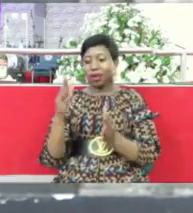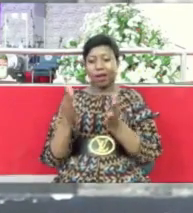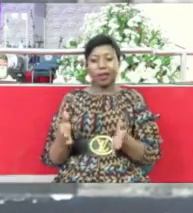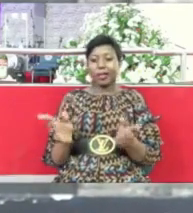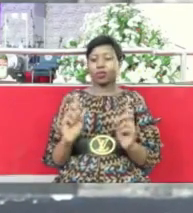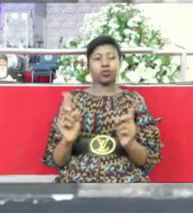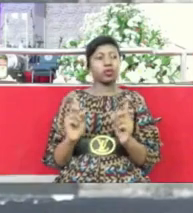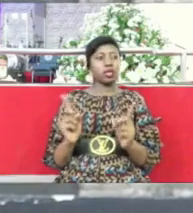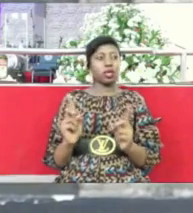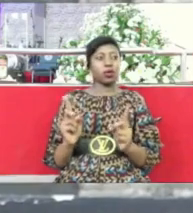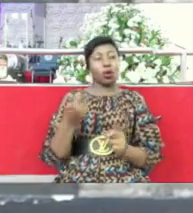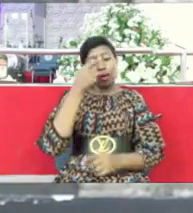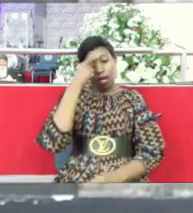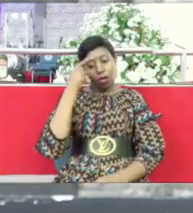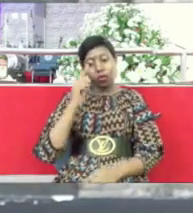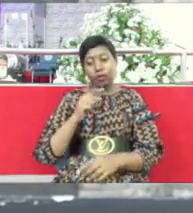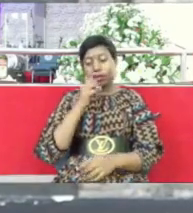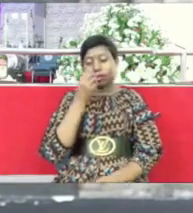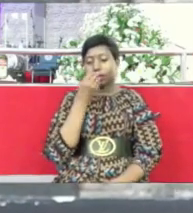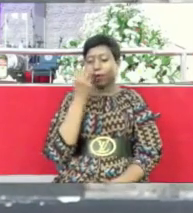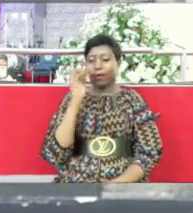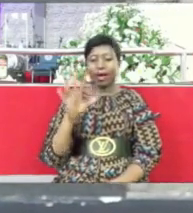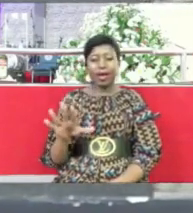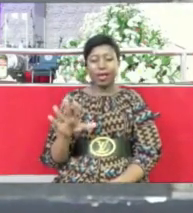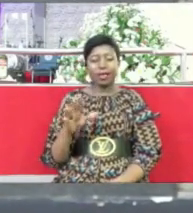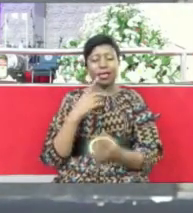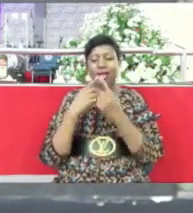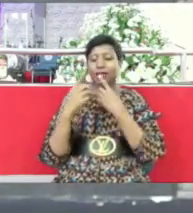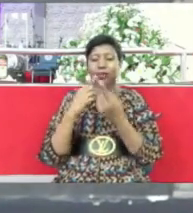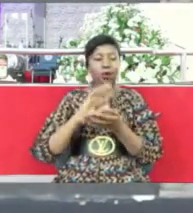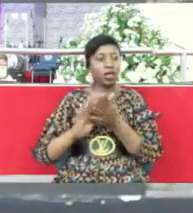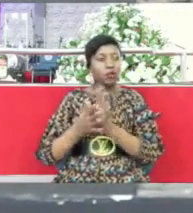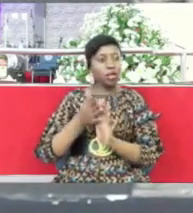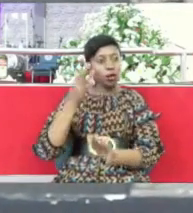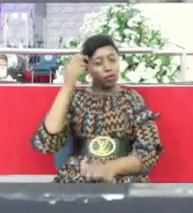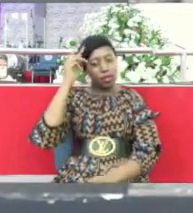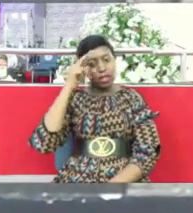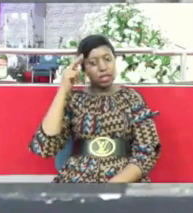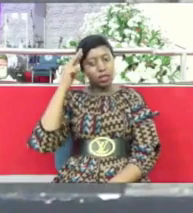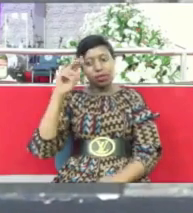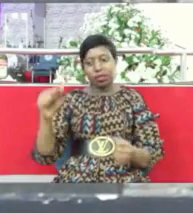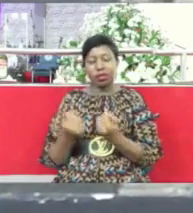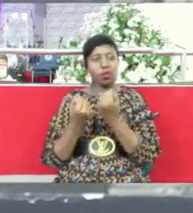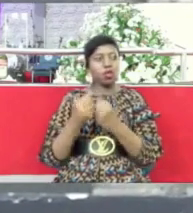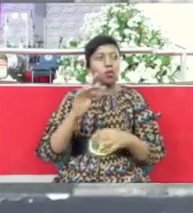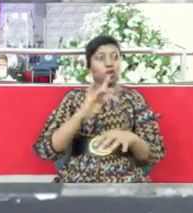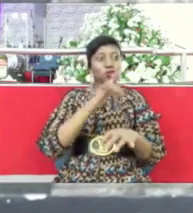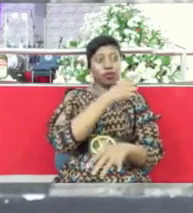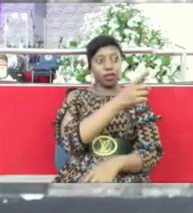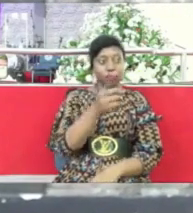a curse spoken with no cause. Kwamba laana kwa nini ambaye nasema. Hold on to you. Haiwezi kushika. Na wengine mnasema